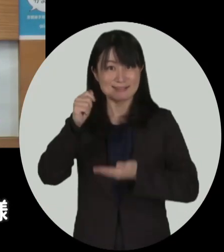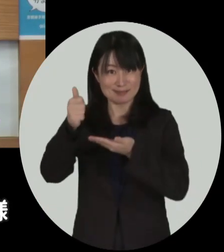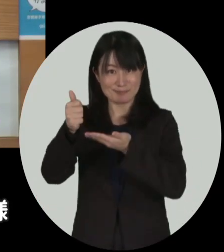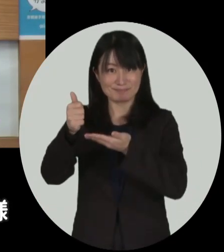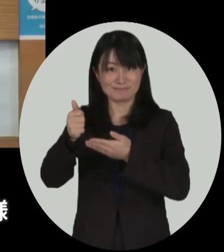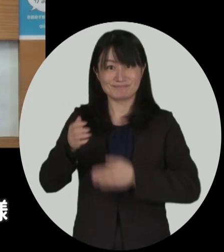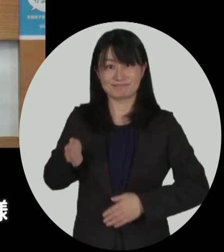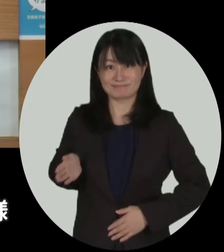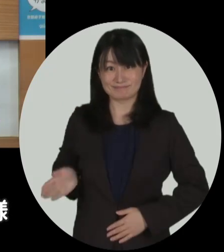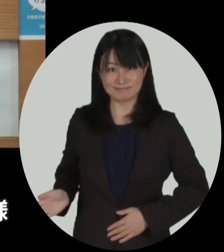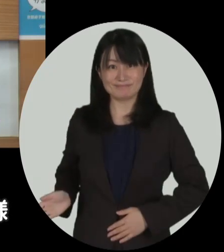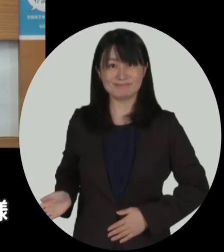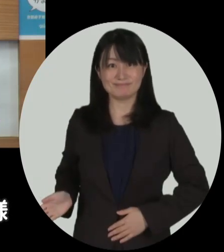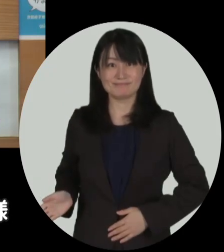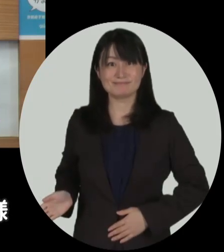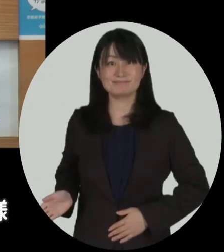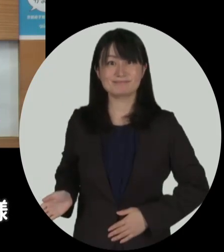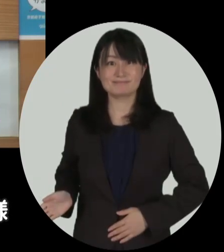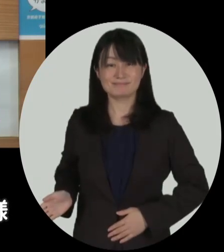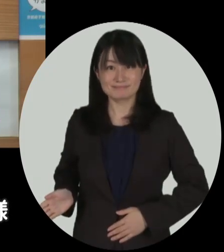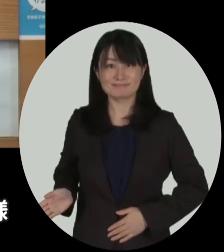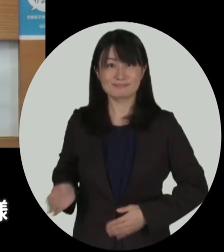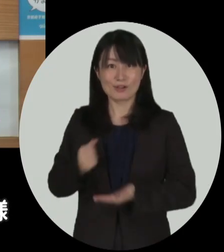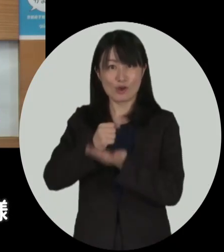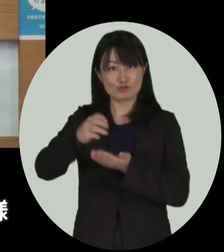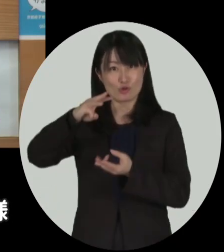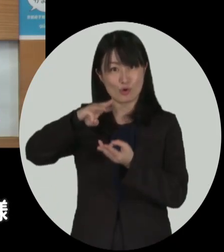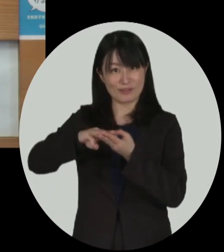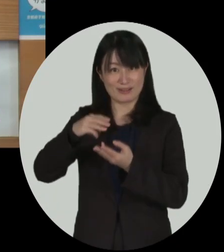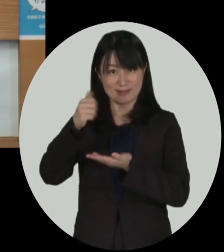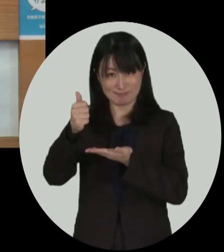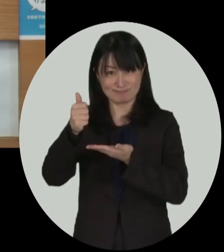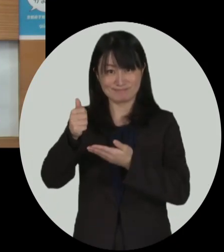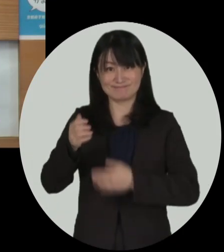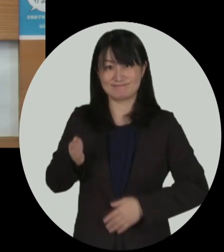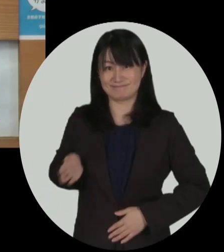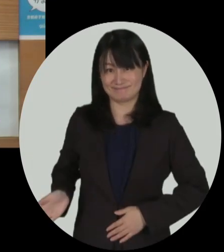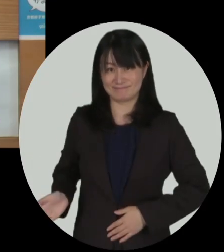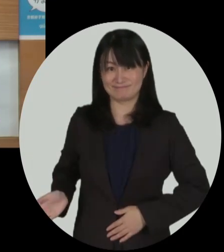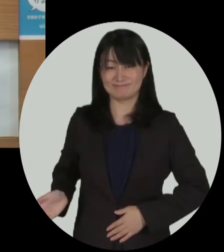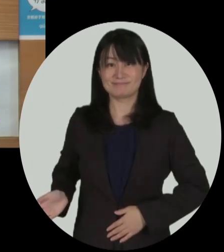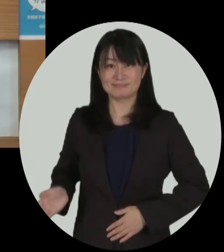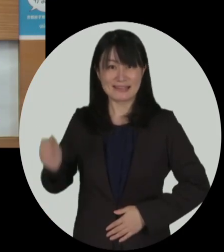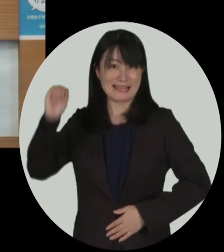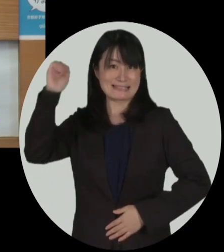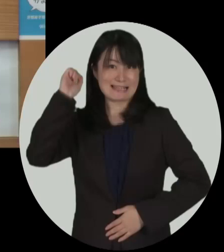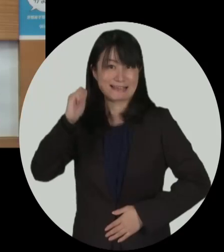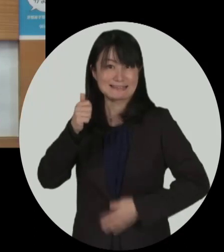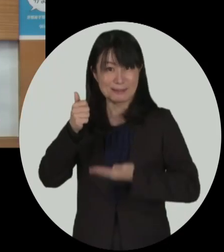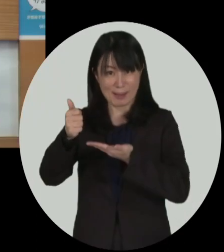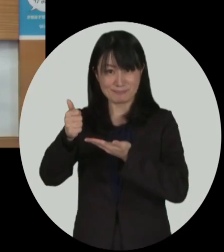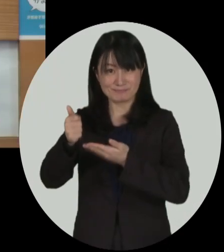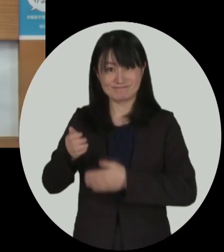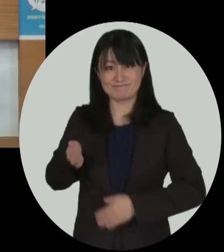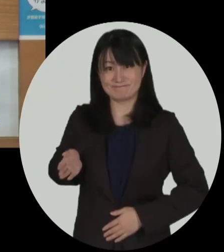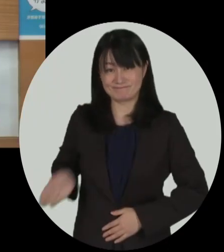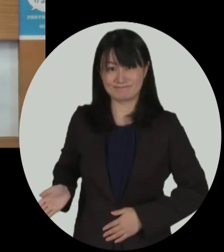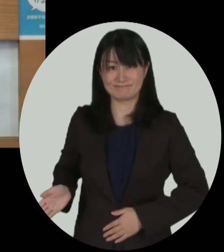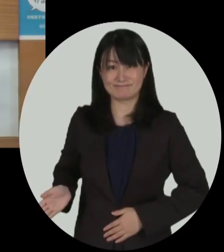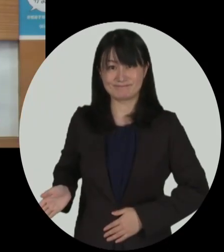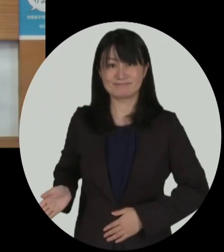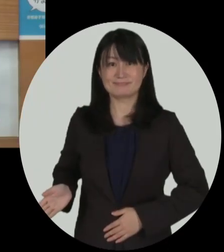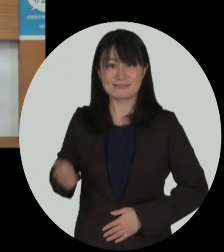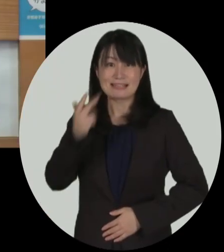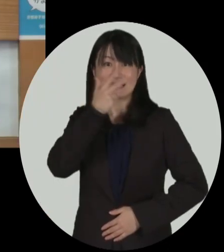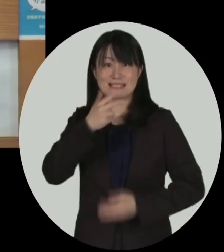職竹細工被釈師の黒田正元様、俳優の佐々木蔵之介様、現代美術家の